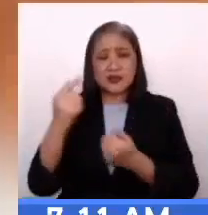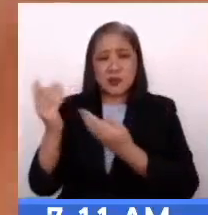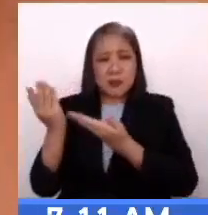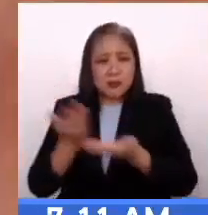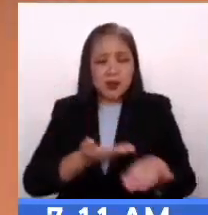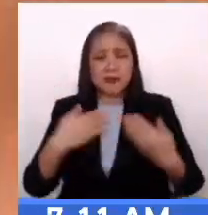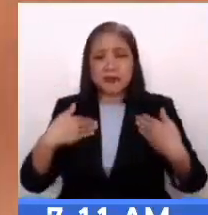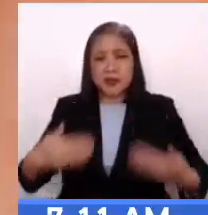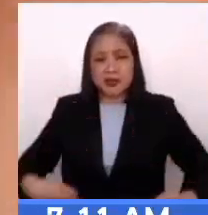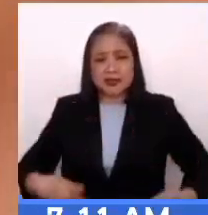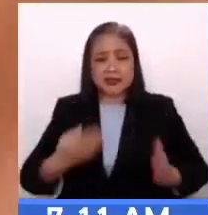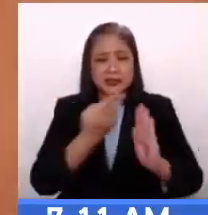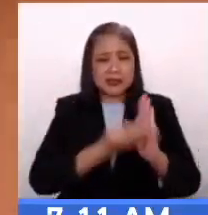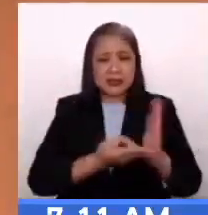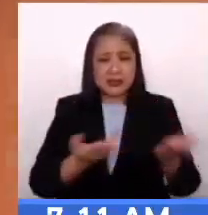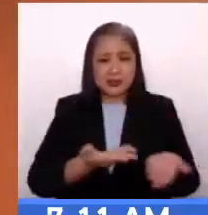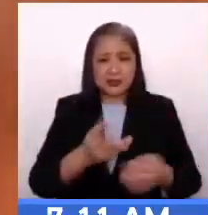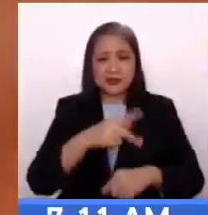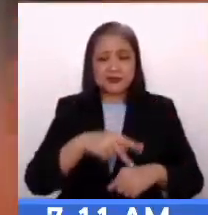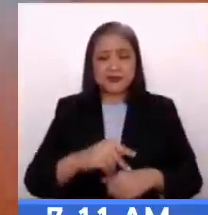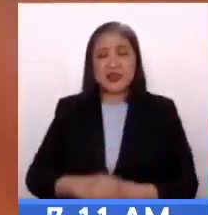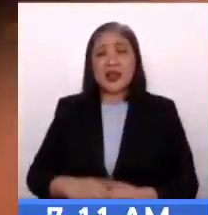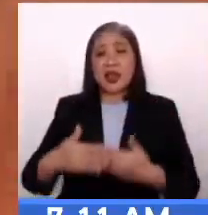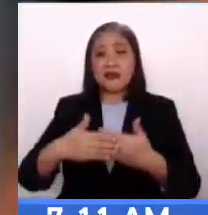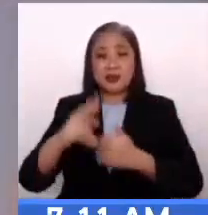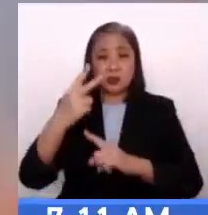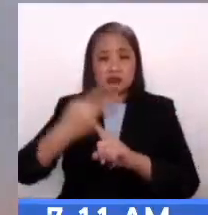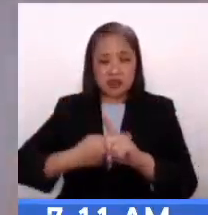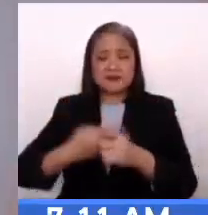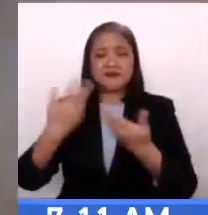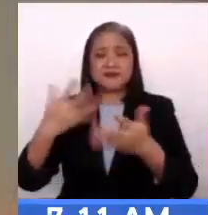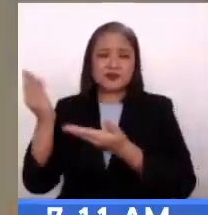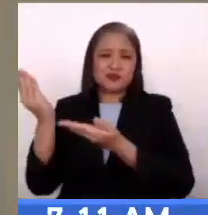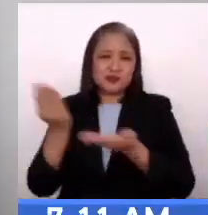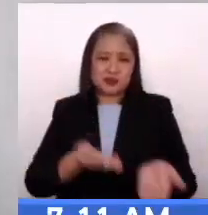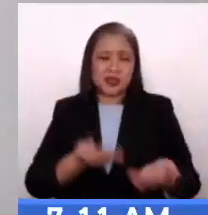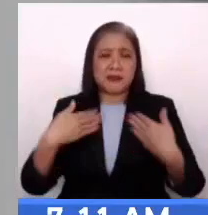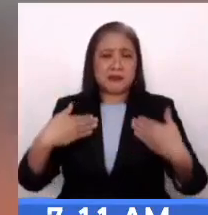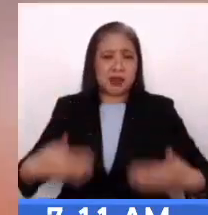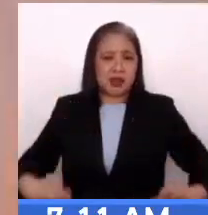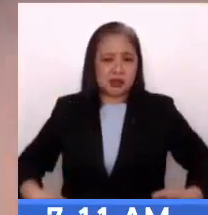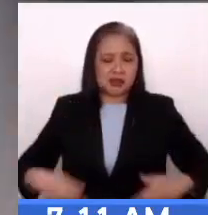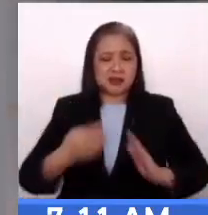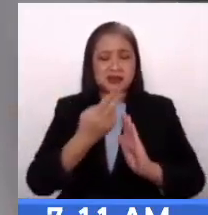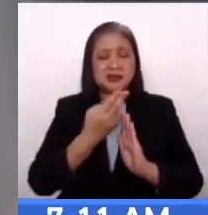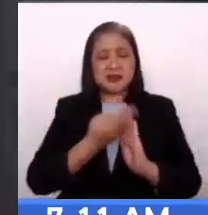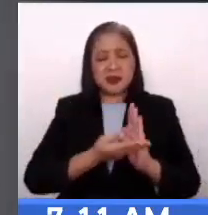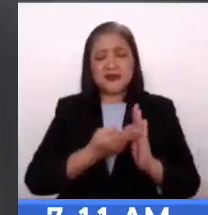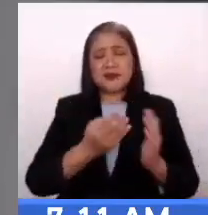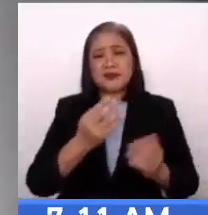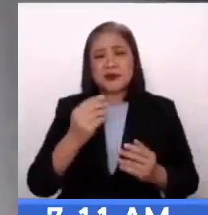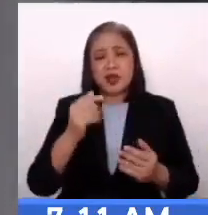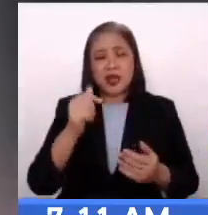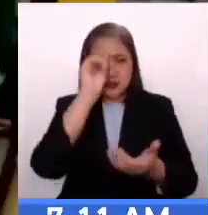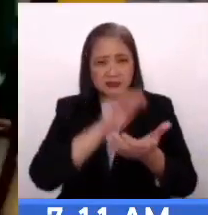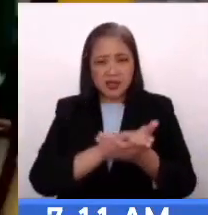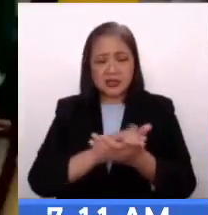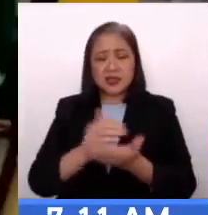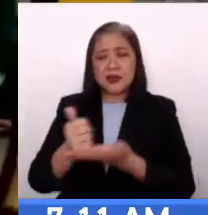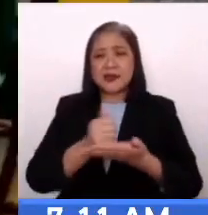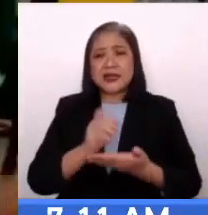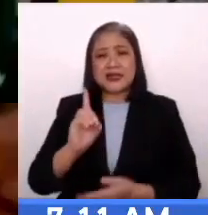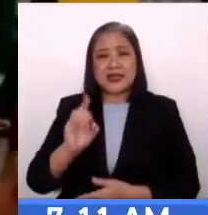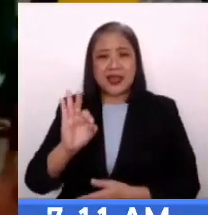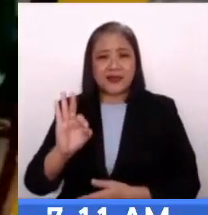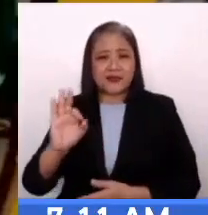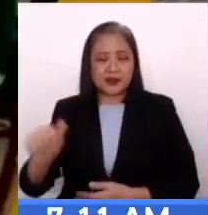ang dalawang buwan, nai-repatriate din ang labi ng kanyang mister sa tulong ng Department of Foreign Affairs. Ang sakit-sakit.